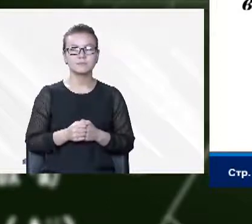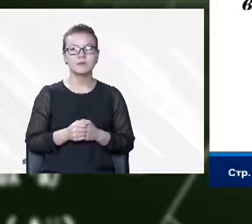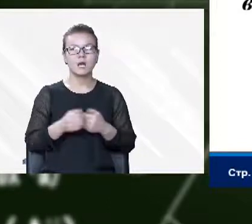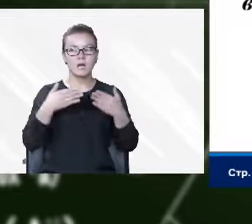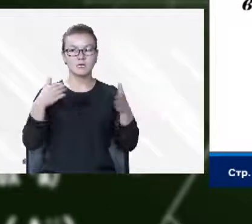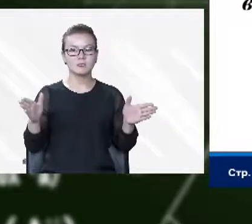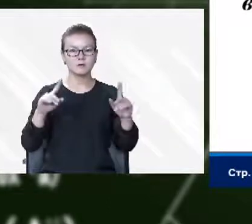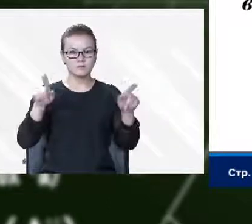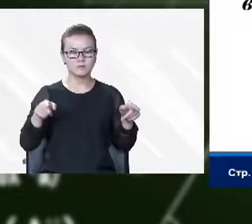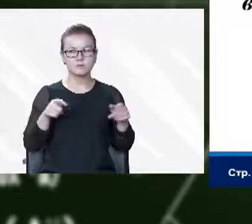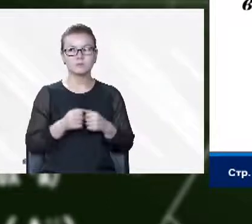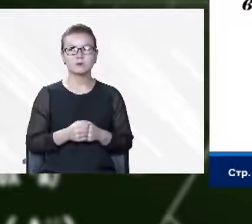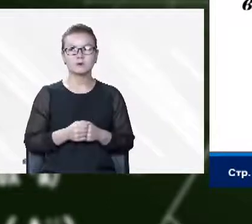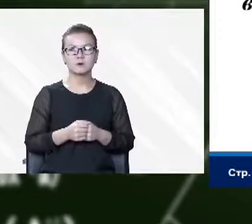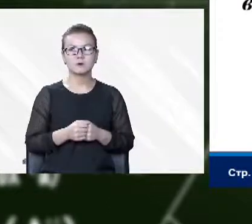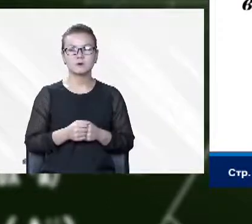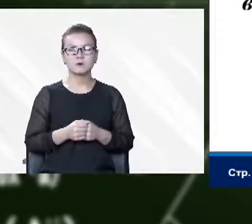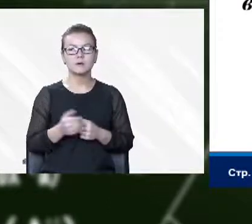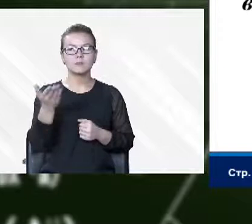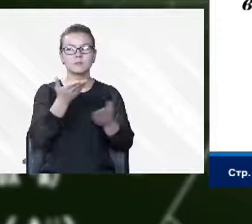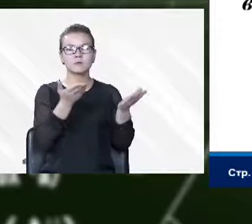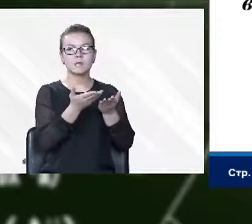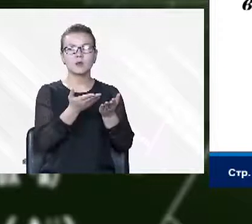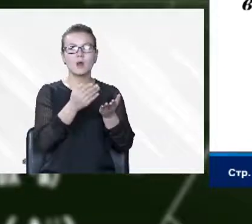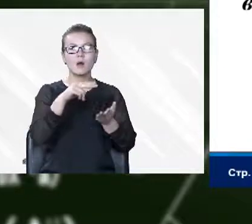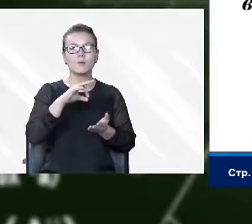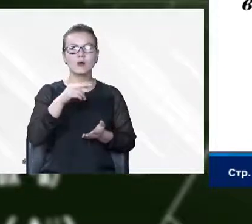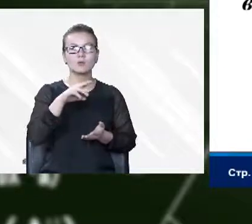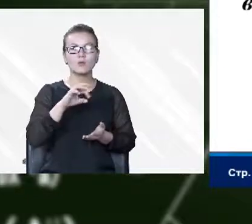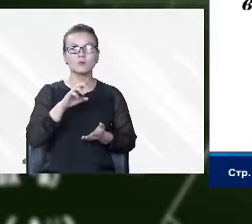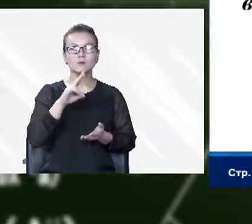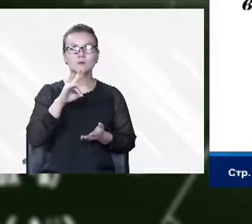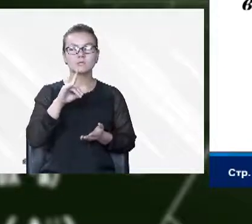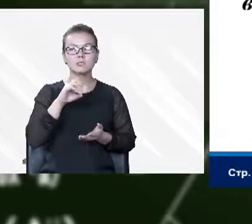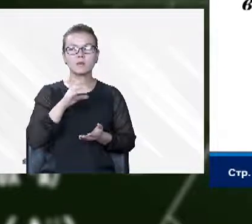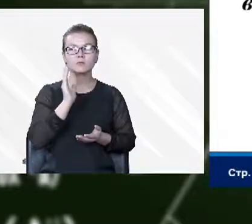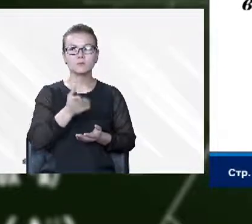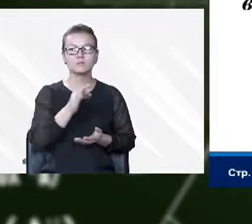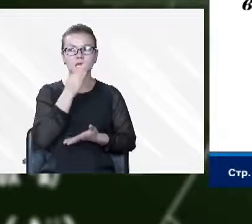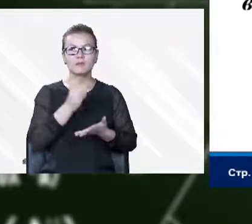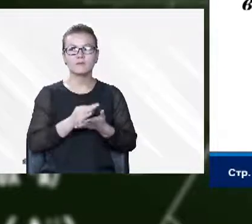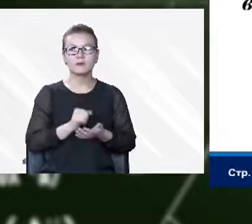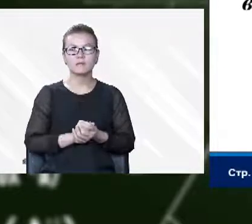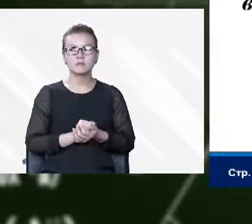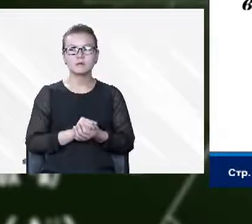открыв скобки, приведя подобные, получаем дробь